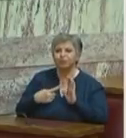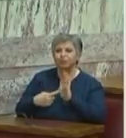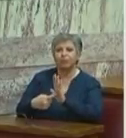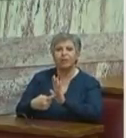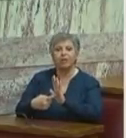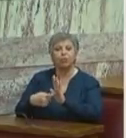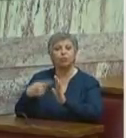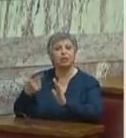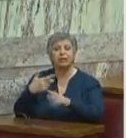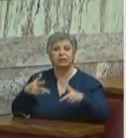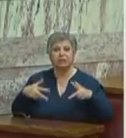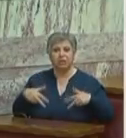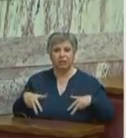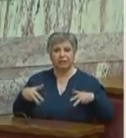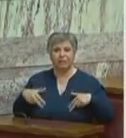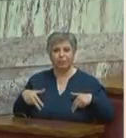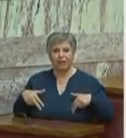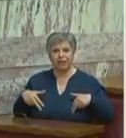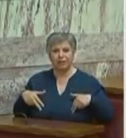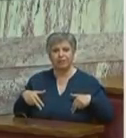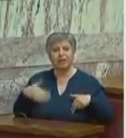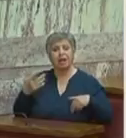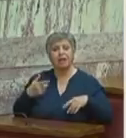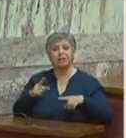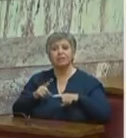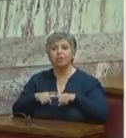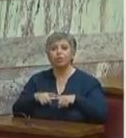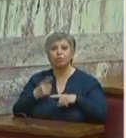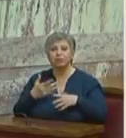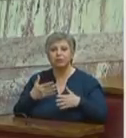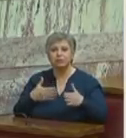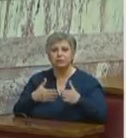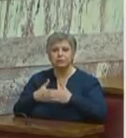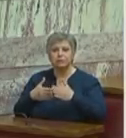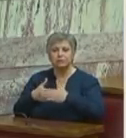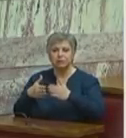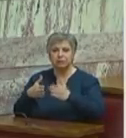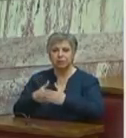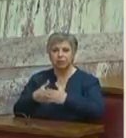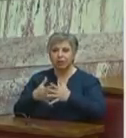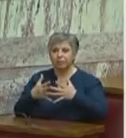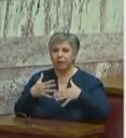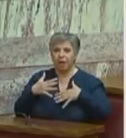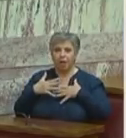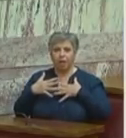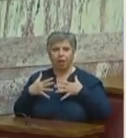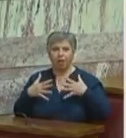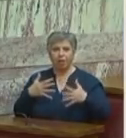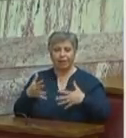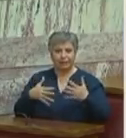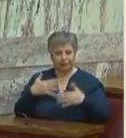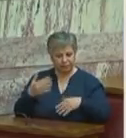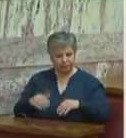τη χώρα, το απόλυτο αδιέξοδο σε όλα τα μέτωπα. Το πρώτο που συνέβη